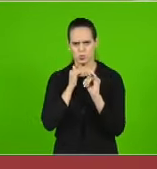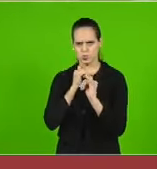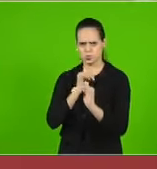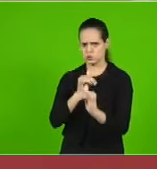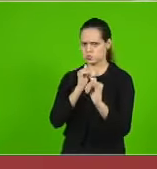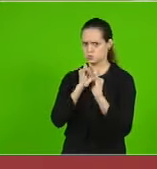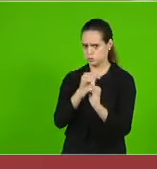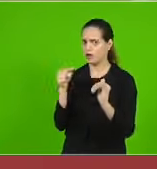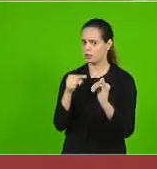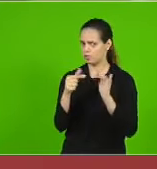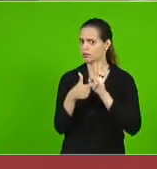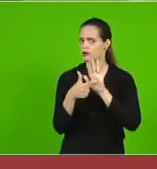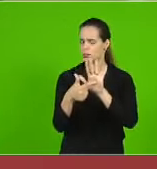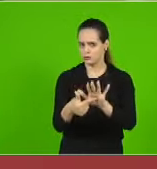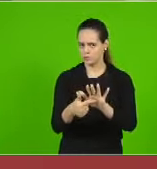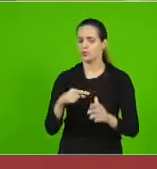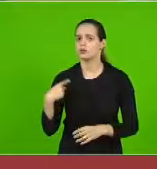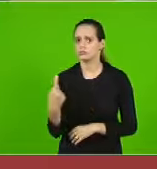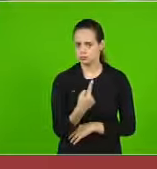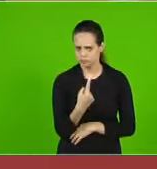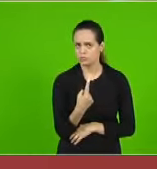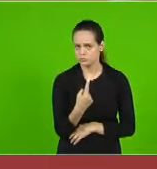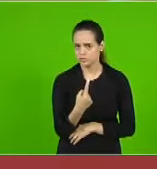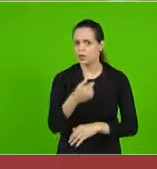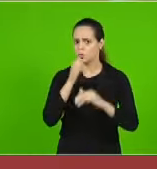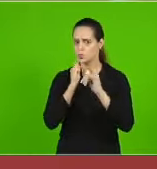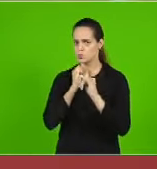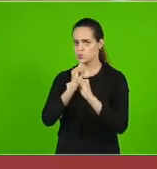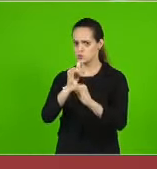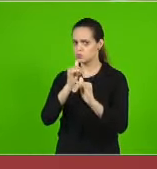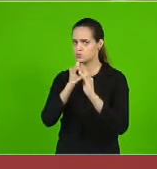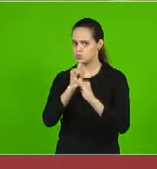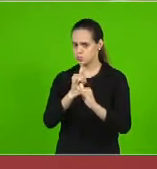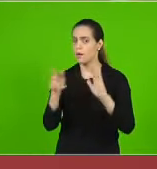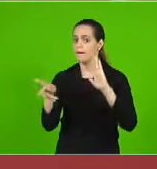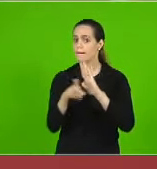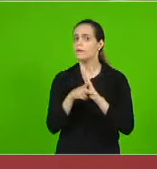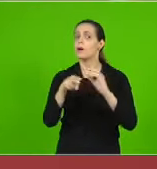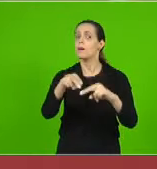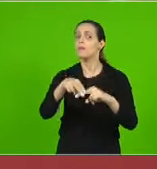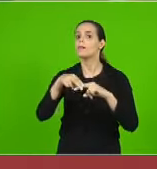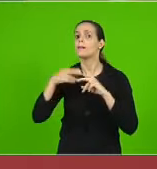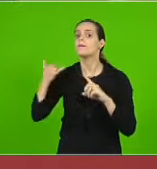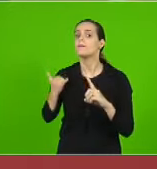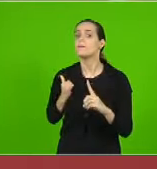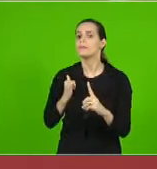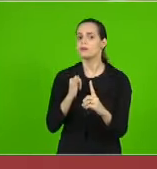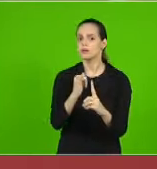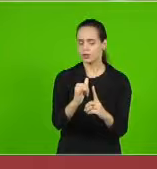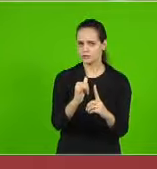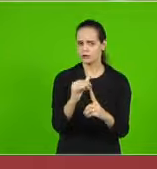звуками, описанными в книге Откровения, в текстах, предсказанных Господом